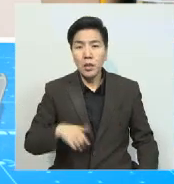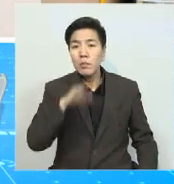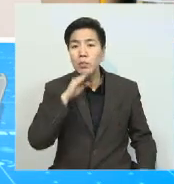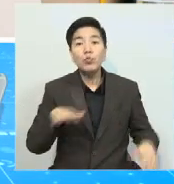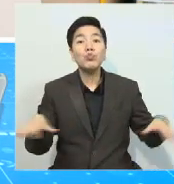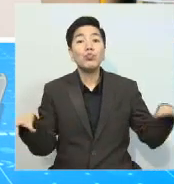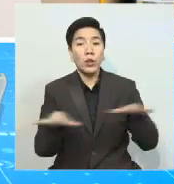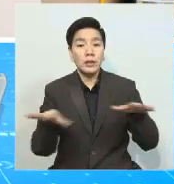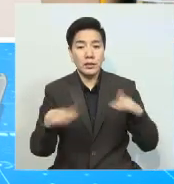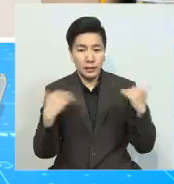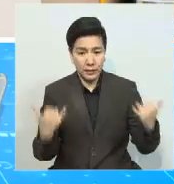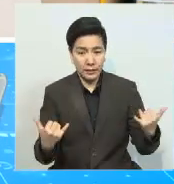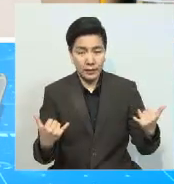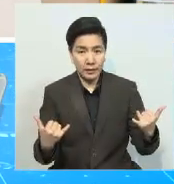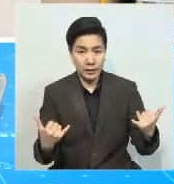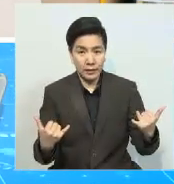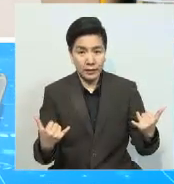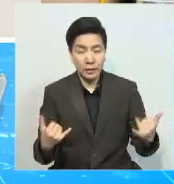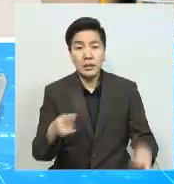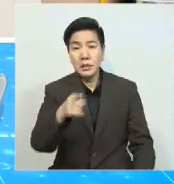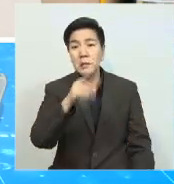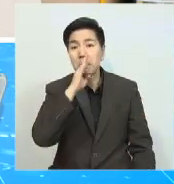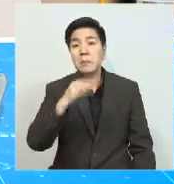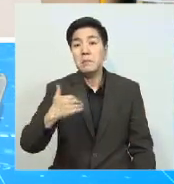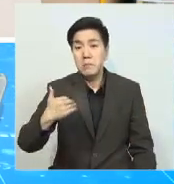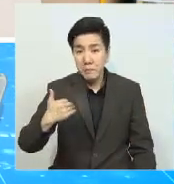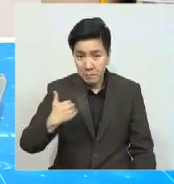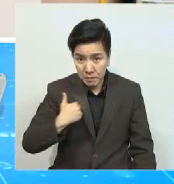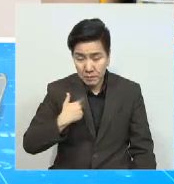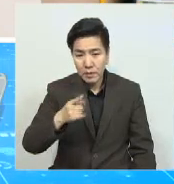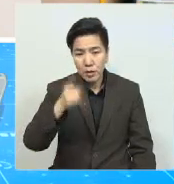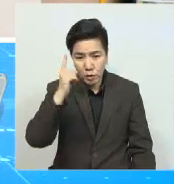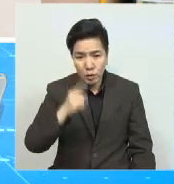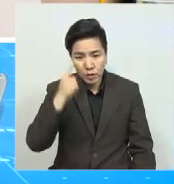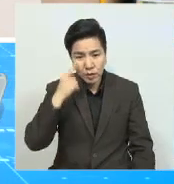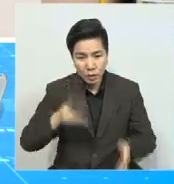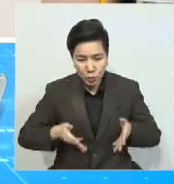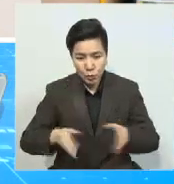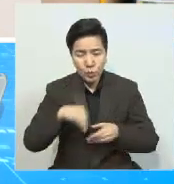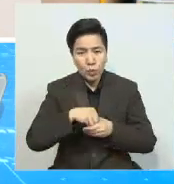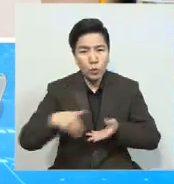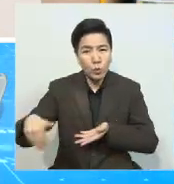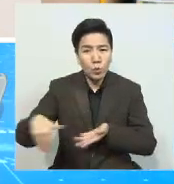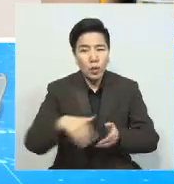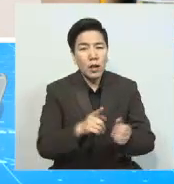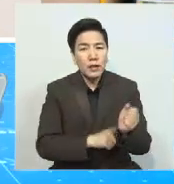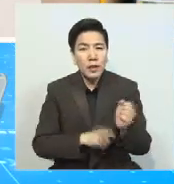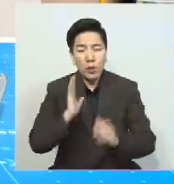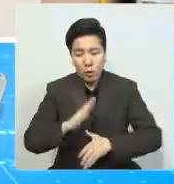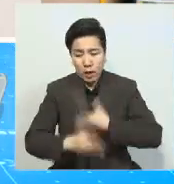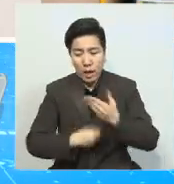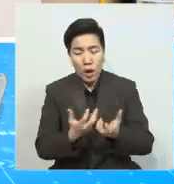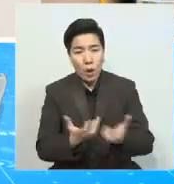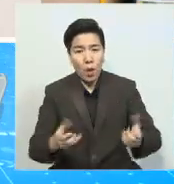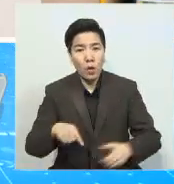การณ์ปกติอย่างเนี้ยก็ผมว่าถ้าท่านมีไว้เพราะว่าถามว่าท่านต้องอยู่ริมถนนนานๆหรือพวกที่เป็นพ่อค้าแ